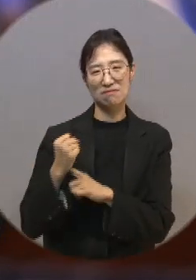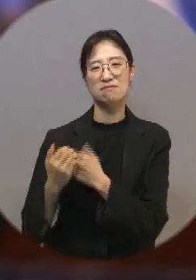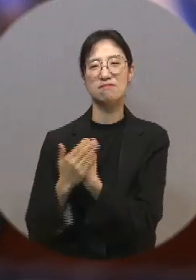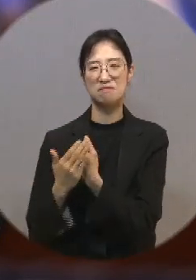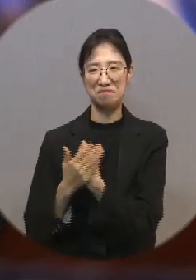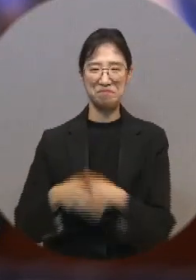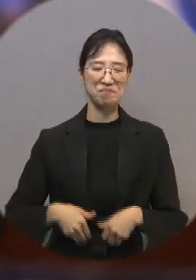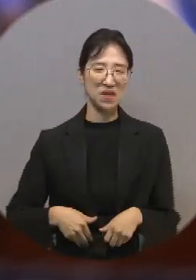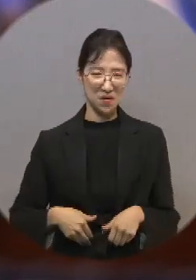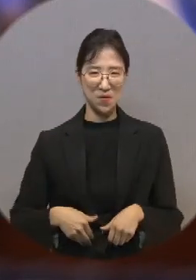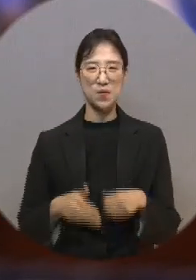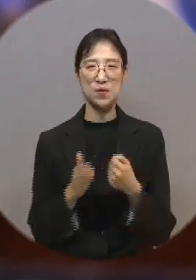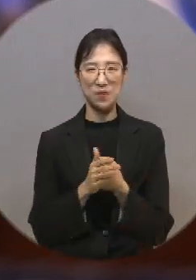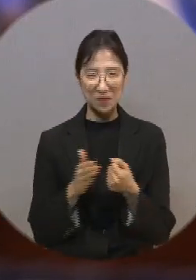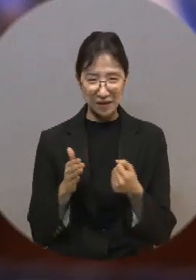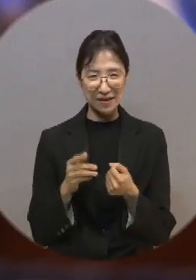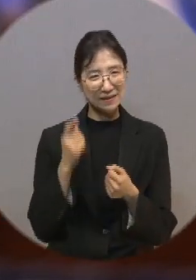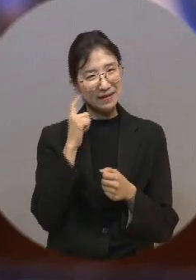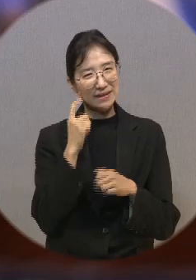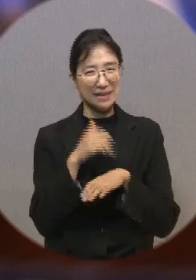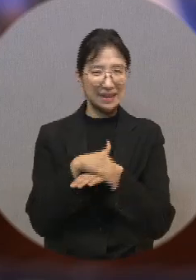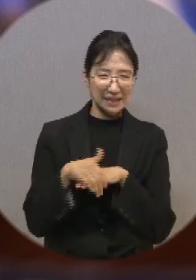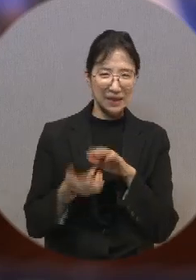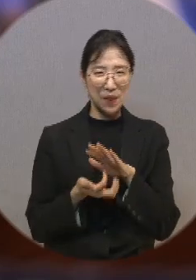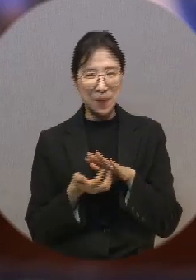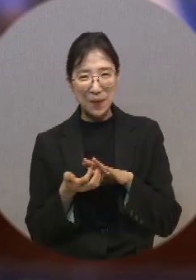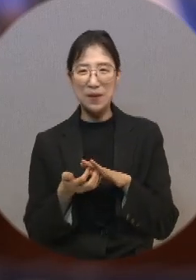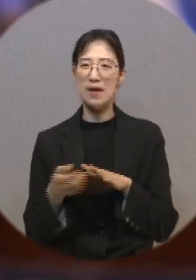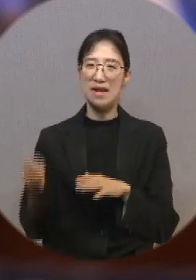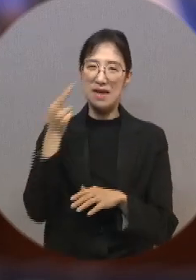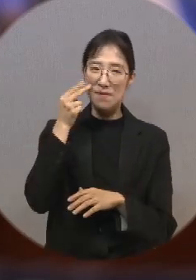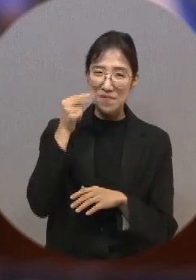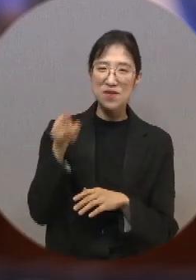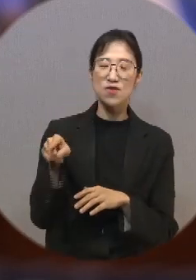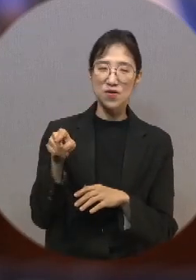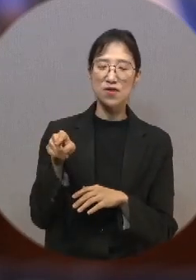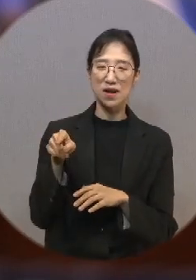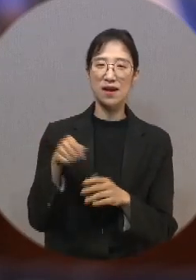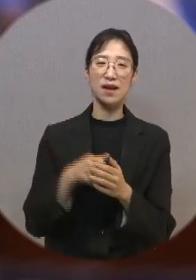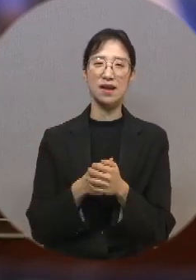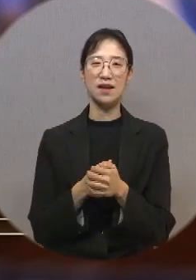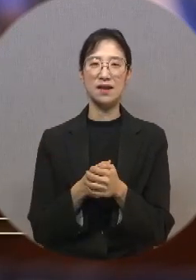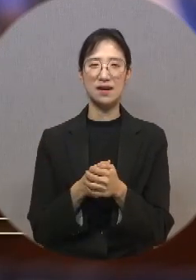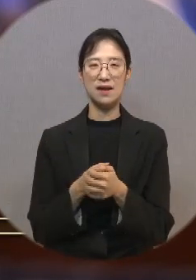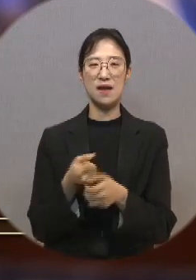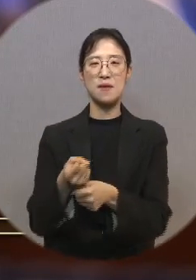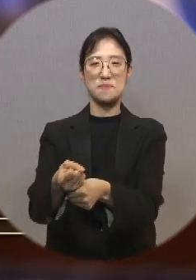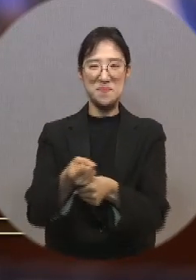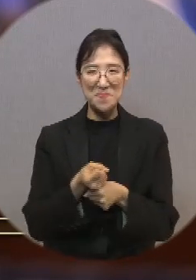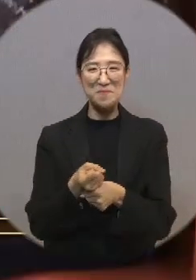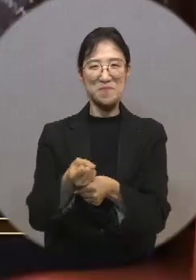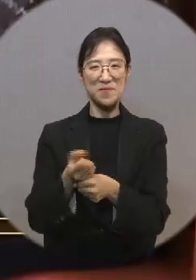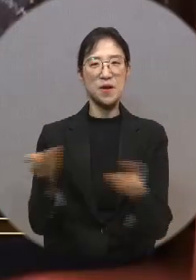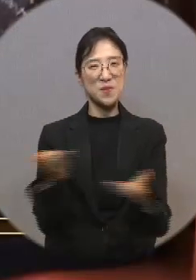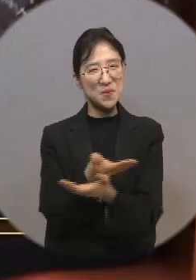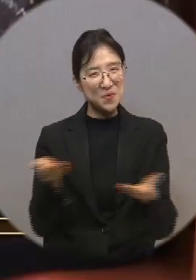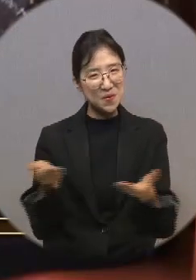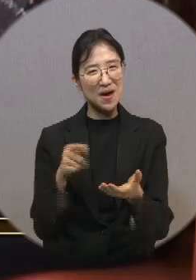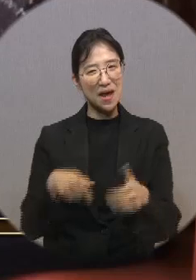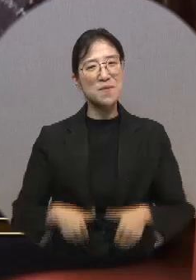굉장히 필요하기 때문에 예. 전술적으로는 미국과 그 어느 정도 밀당을 할 수 있는 그런 여지를